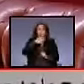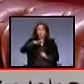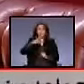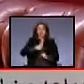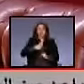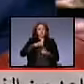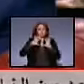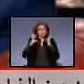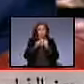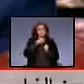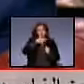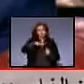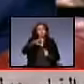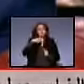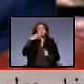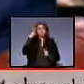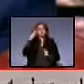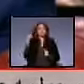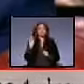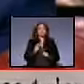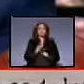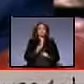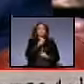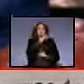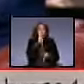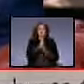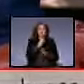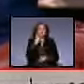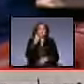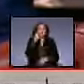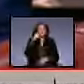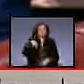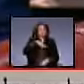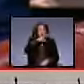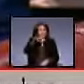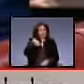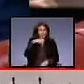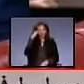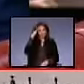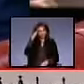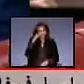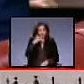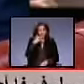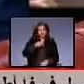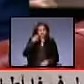والله العظيم، عشان يفضل كريم عبد العزيز واحد من الناس اللي احنا بنحبهم